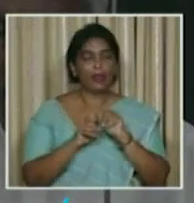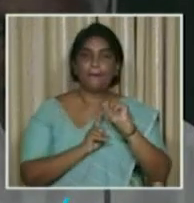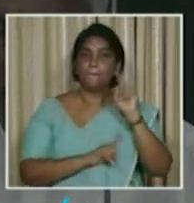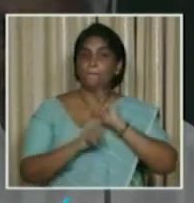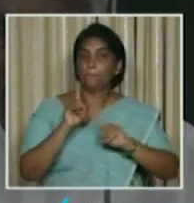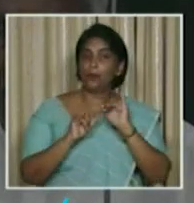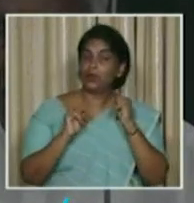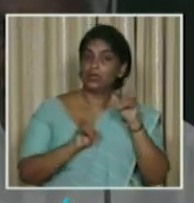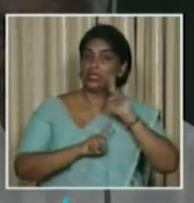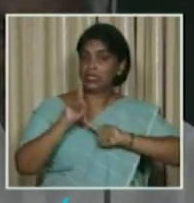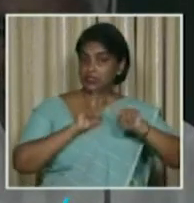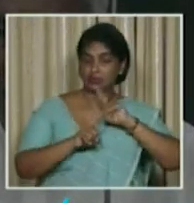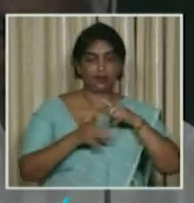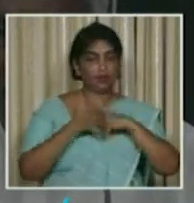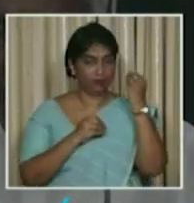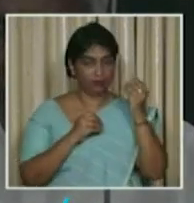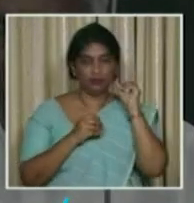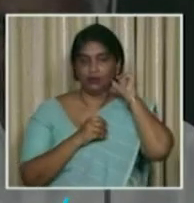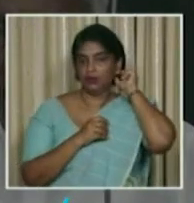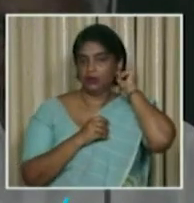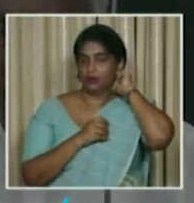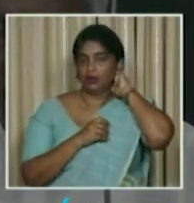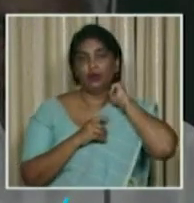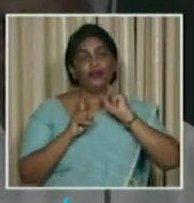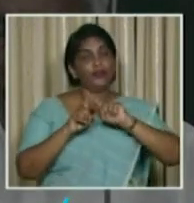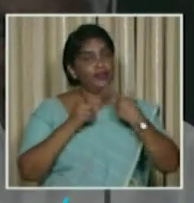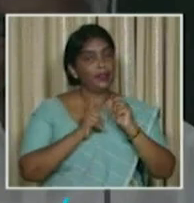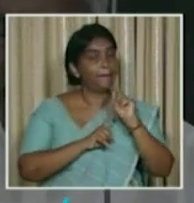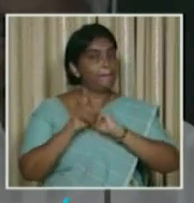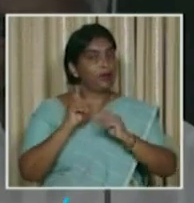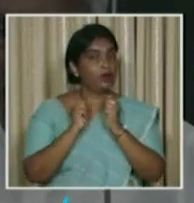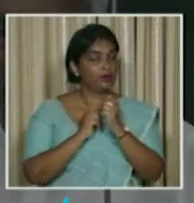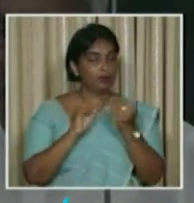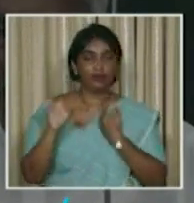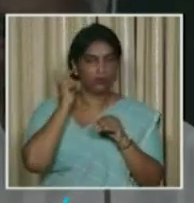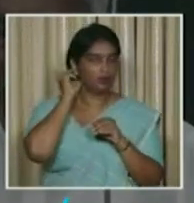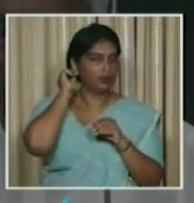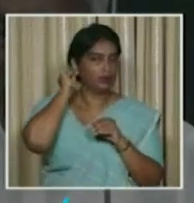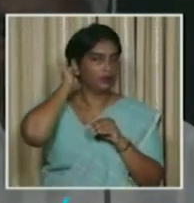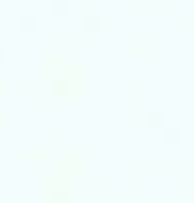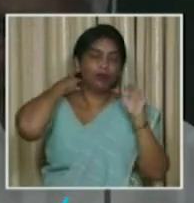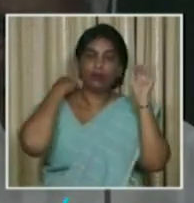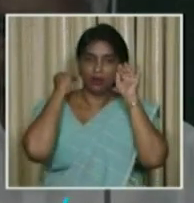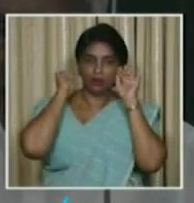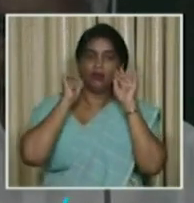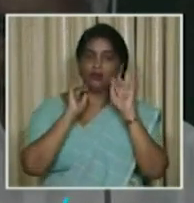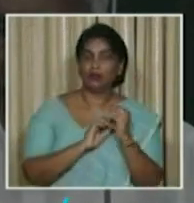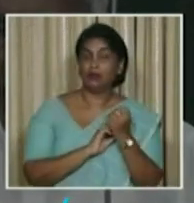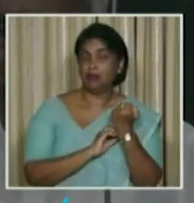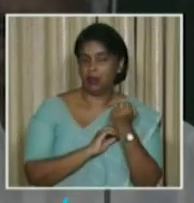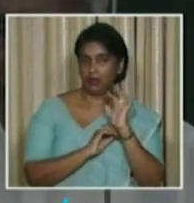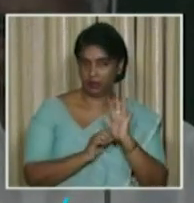පාර්ලිමේන්තුවේ යම් කිසි රැස්වීමකදී ඡන්දය දුන් බවක් හෝ වෙනත් අයුරකින් පාර්ලිමේන්තු කටයුතු සඳහා සහභාගී වූ බව හෝ දැන ගැනීමද බලසහිත